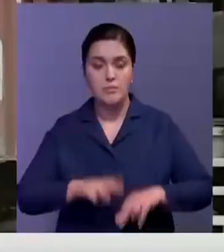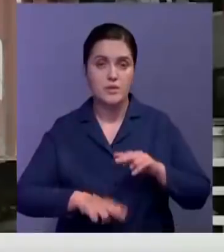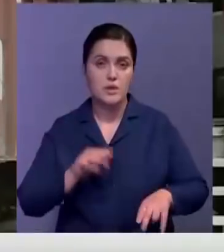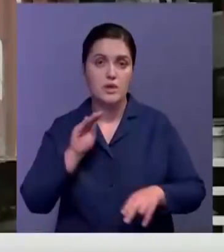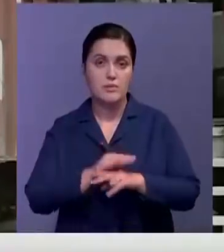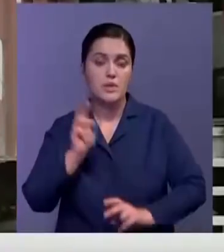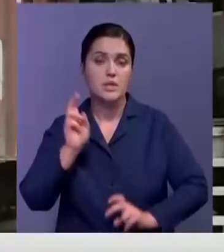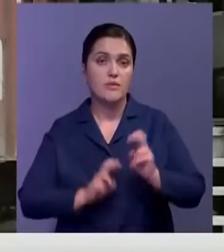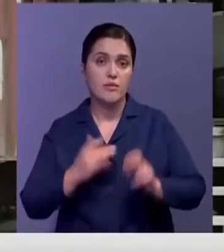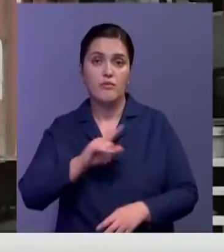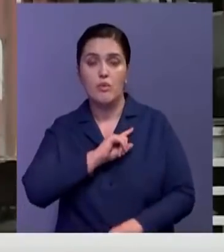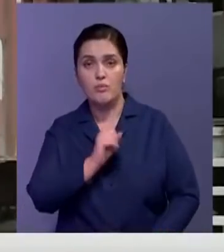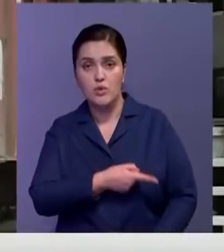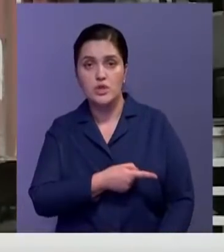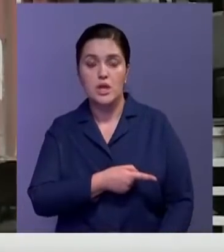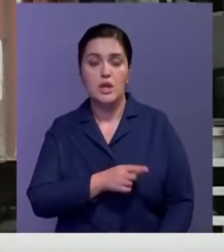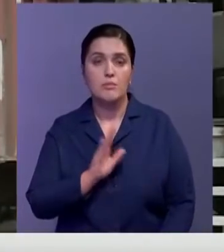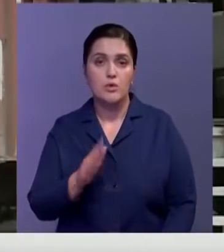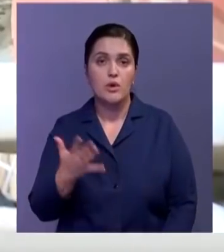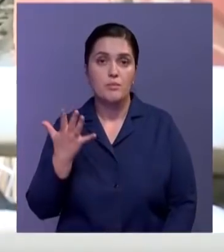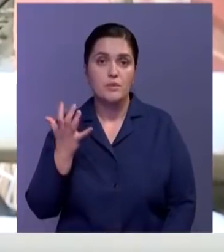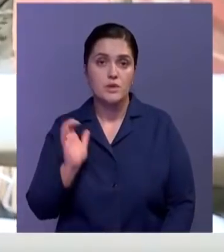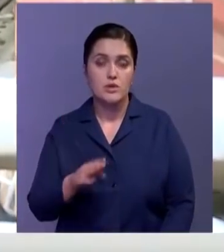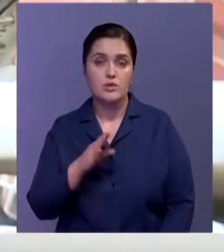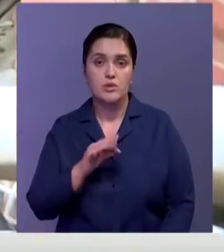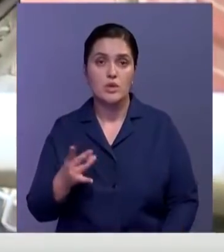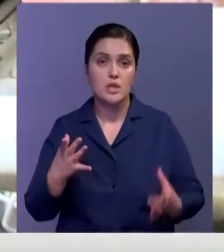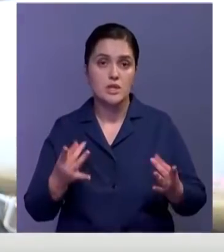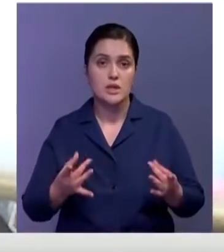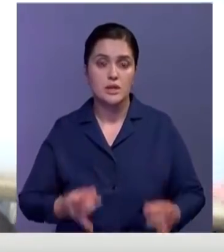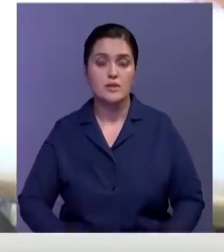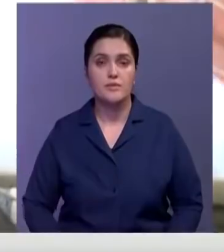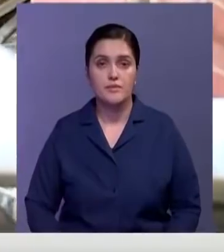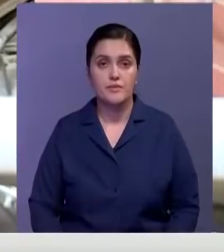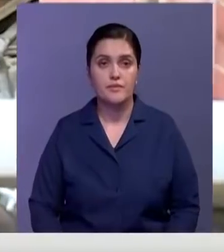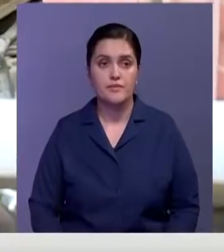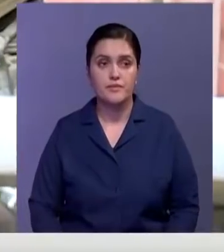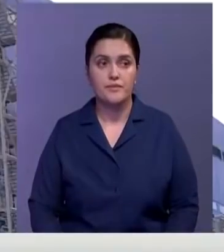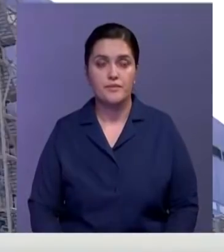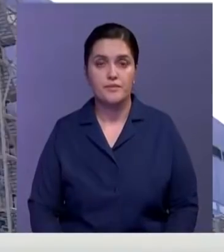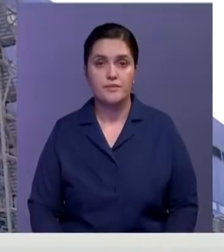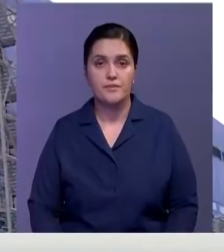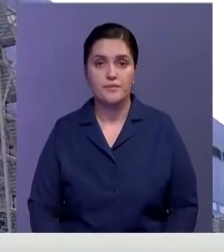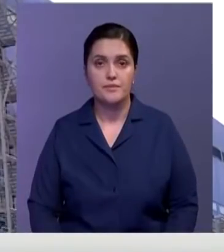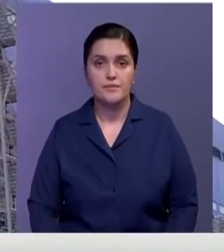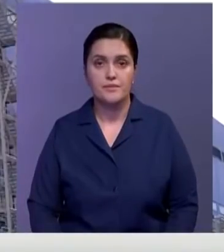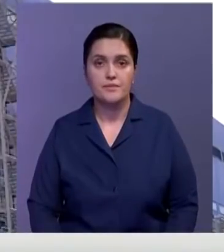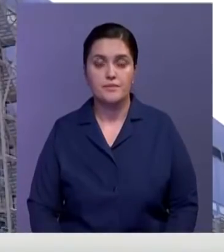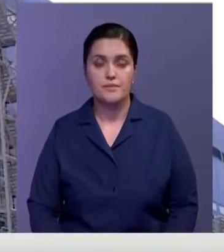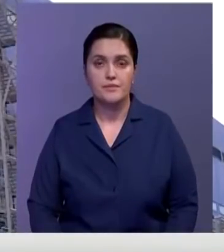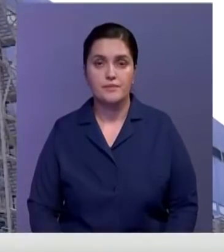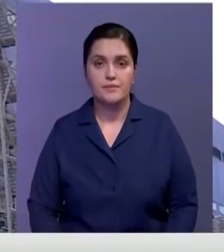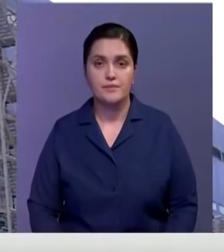дополнительный завод. Его мощность составляет 500 тысяч тонн сырья. Гаухар Сарсымбаева, Руслан Бахтбеков, Жамбылская область, Хабар